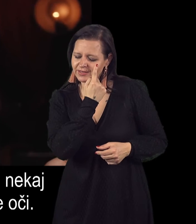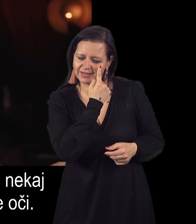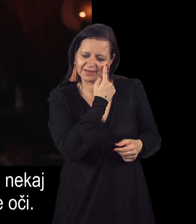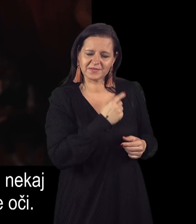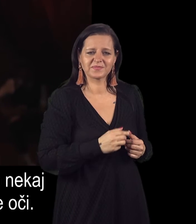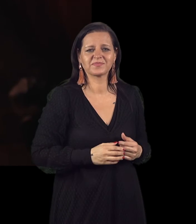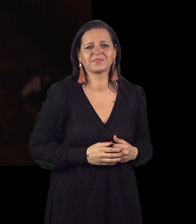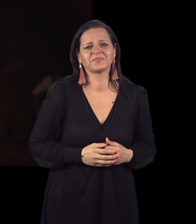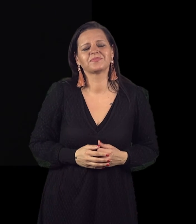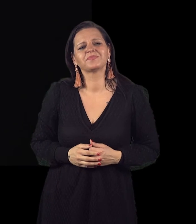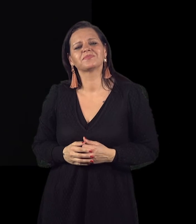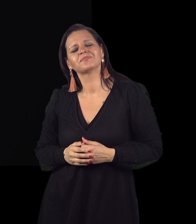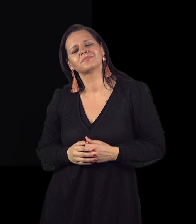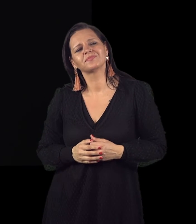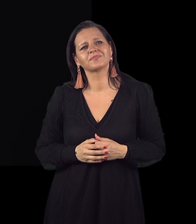oči.